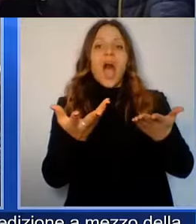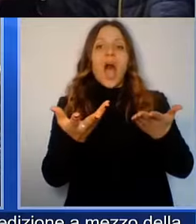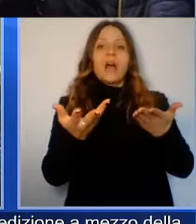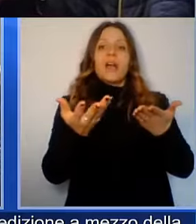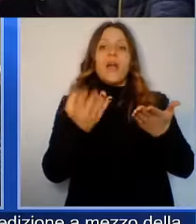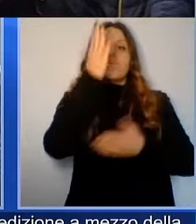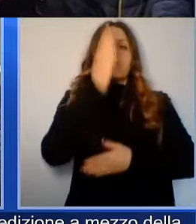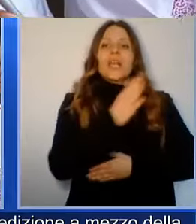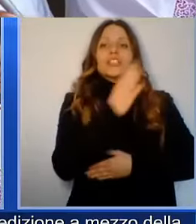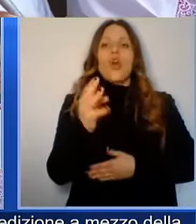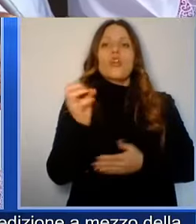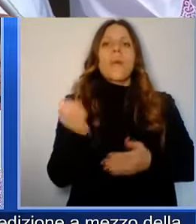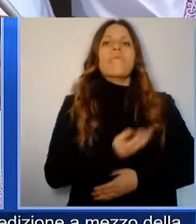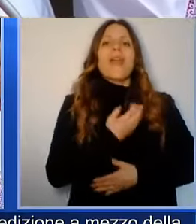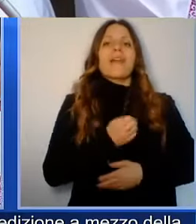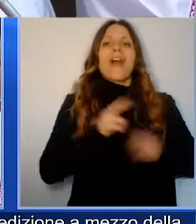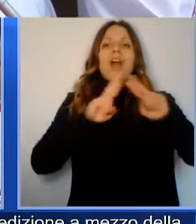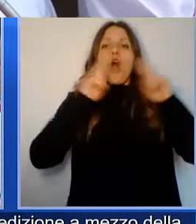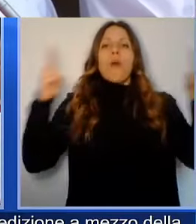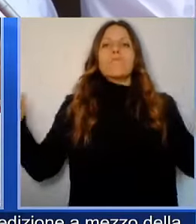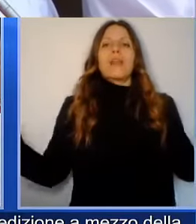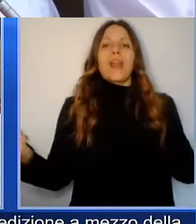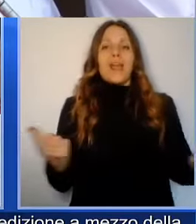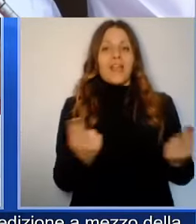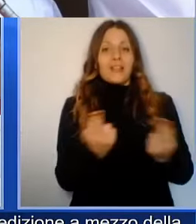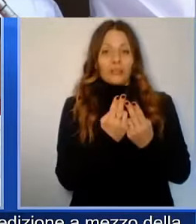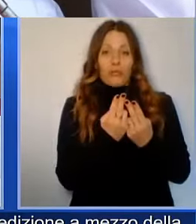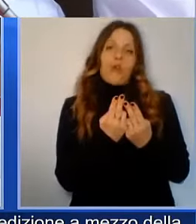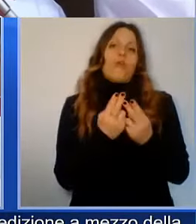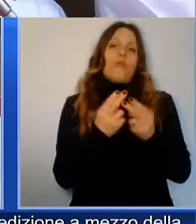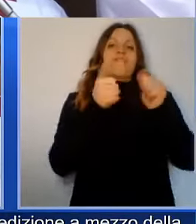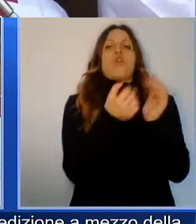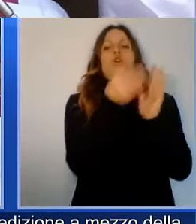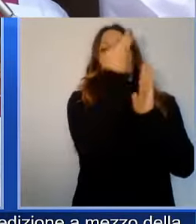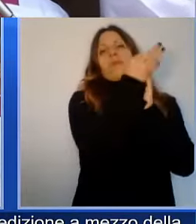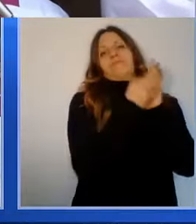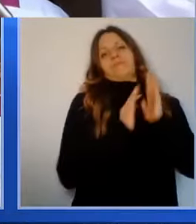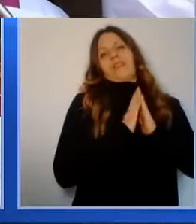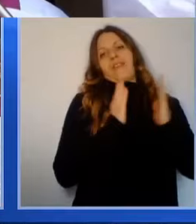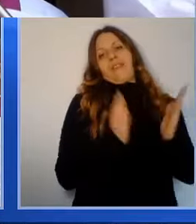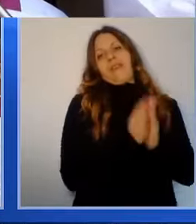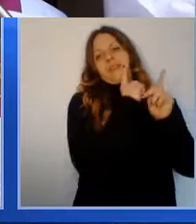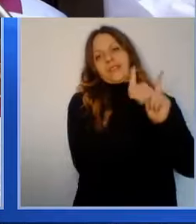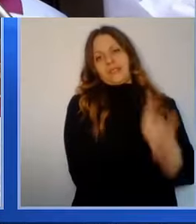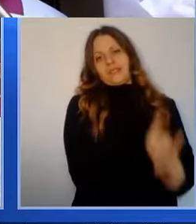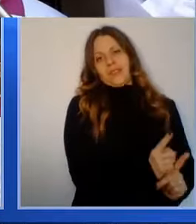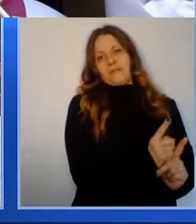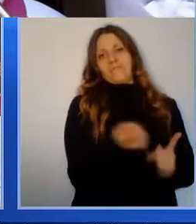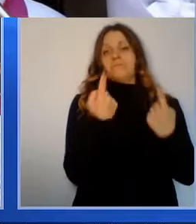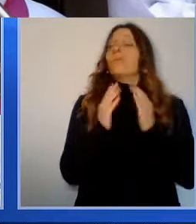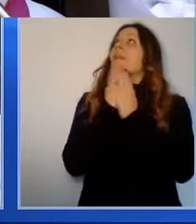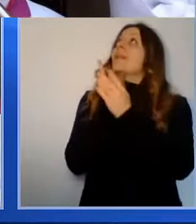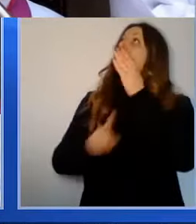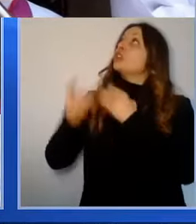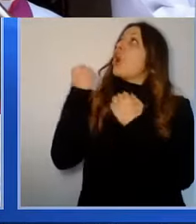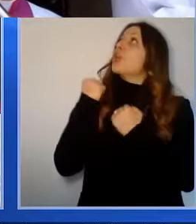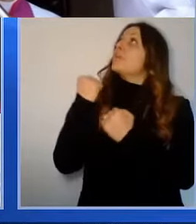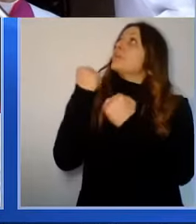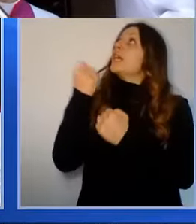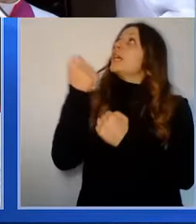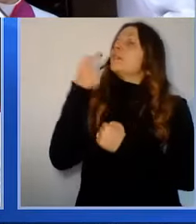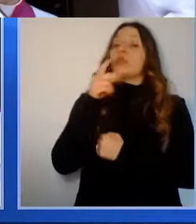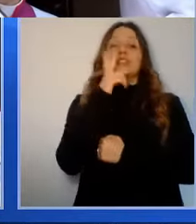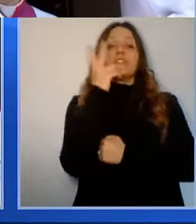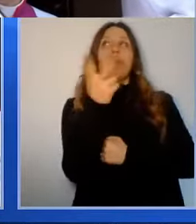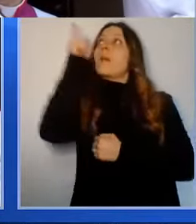Chiesa. Preghiamo Dio Onnipotente perché conservi a lungo il Papa a